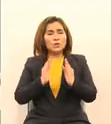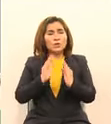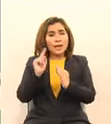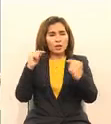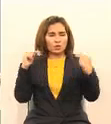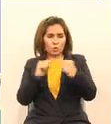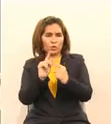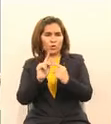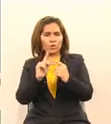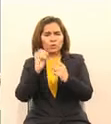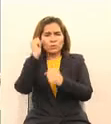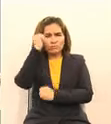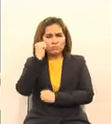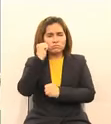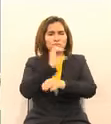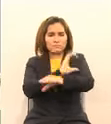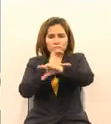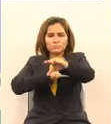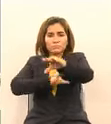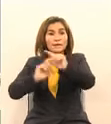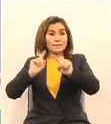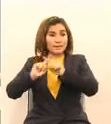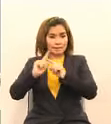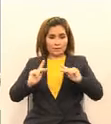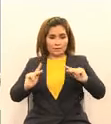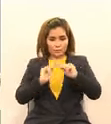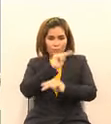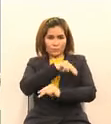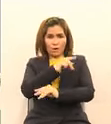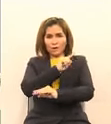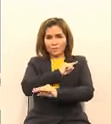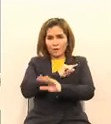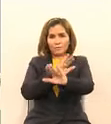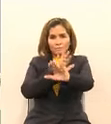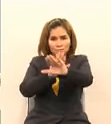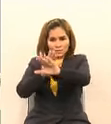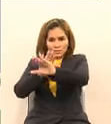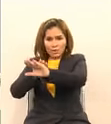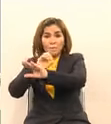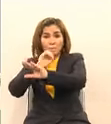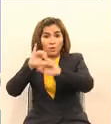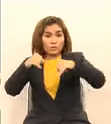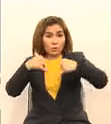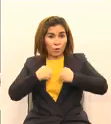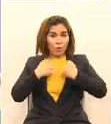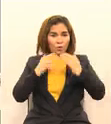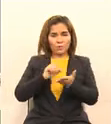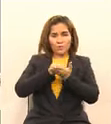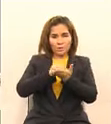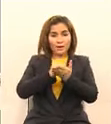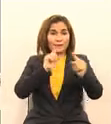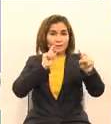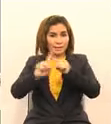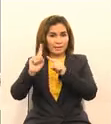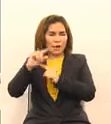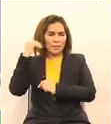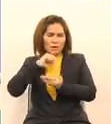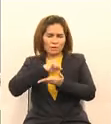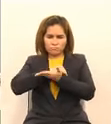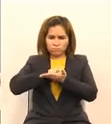ไม่ลืมที่จะได้มีการย้ำเตือนทางผู้ประกอบการนะฮะแล้วก็พนักงานให้ทำความสะอ